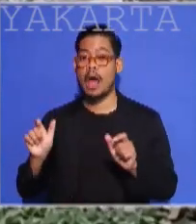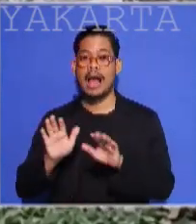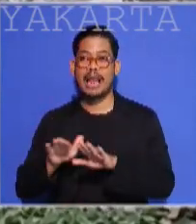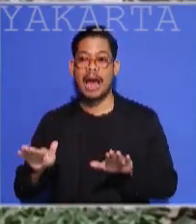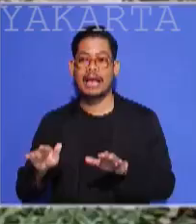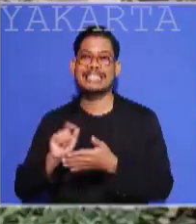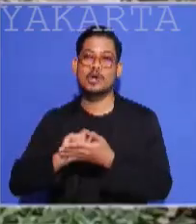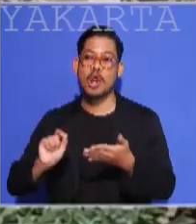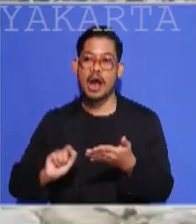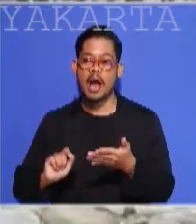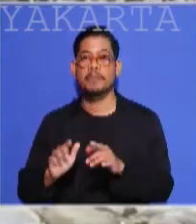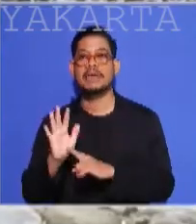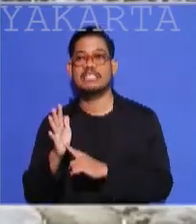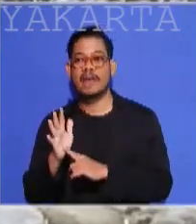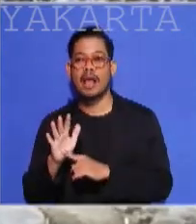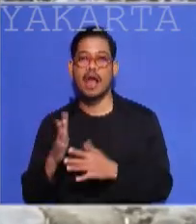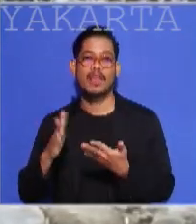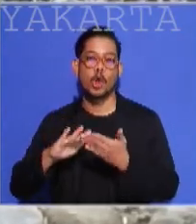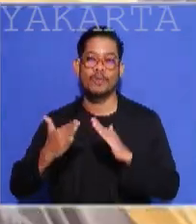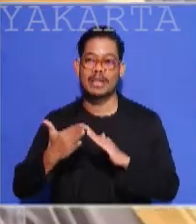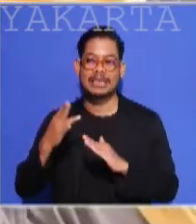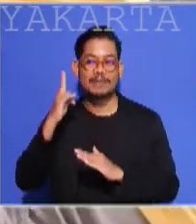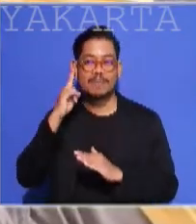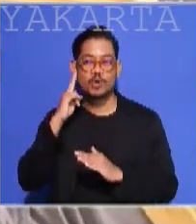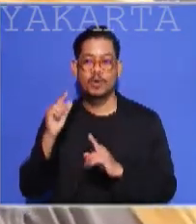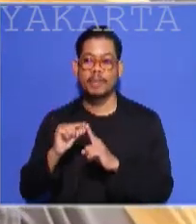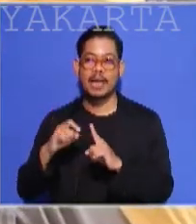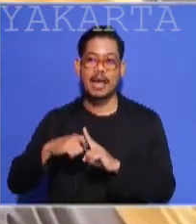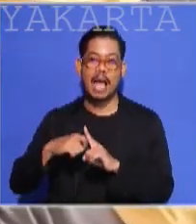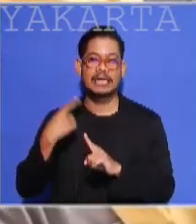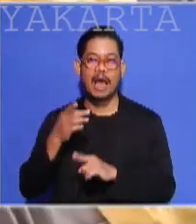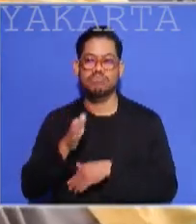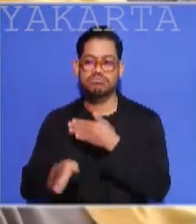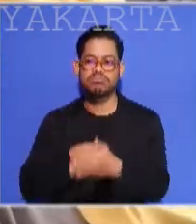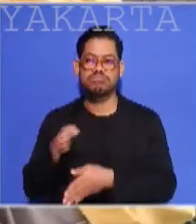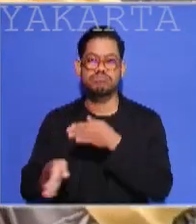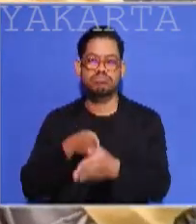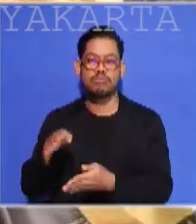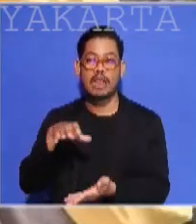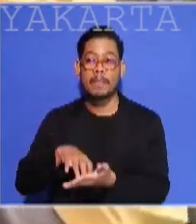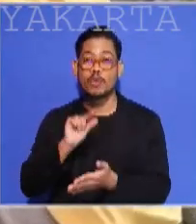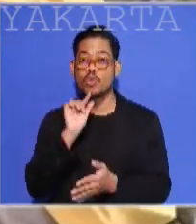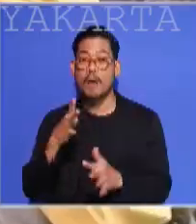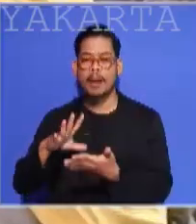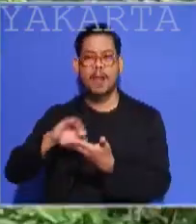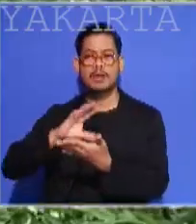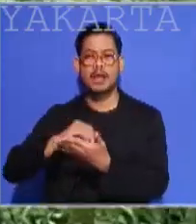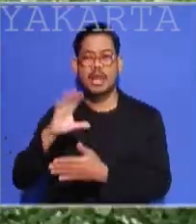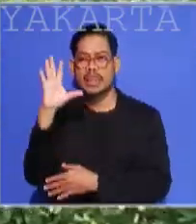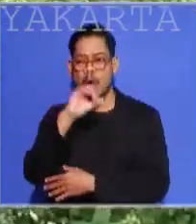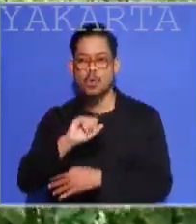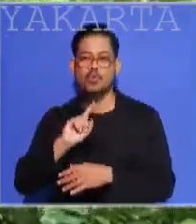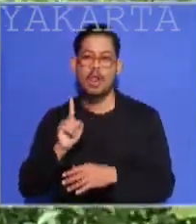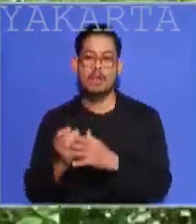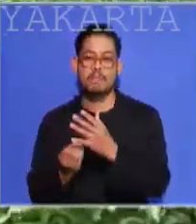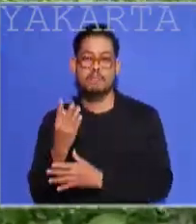sekolah, mahasiswa, hingga komunitas ibu-ibu PKK yang datang ke tempat ini untuk belajar mengenal berbagai macam tanaman jamu.